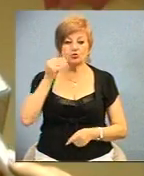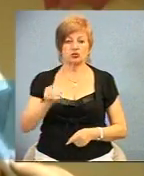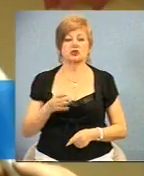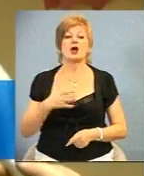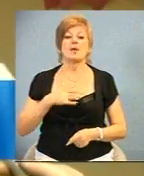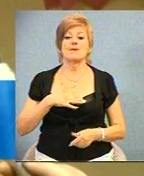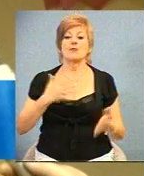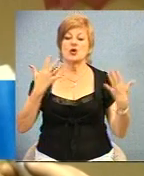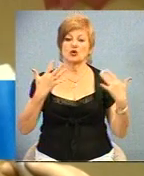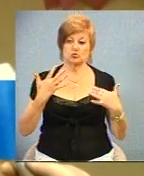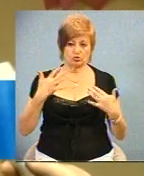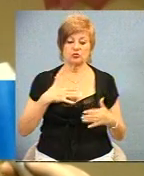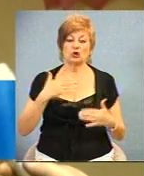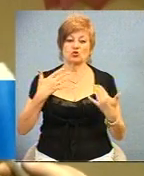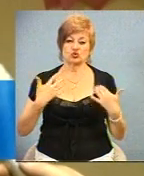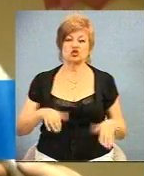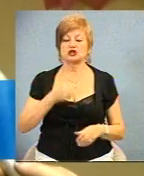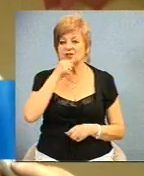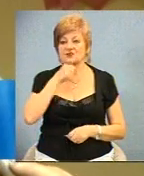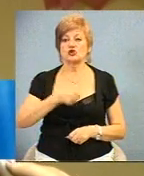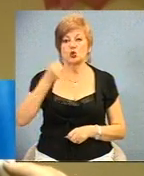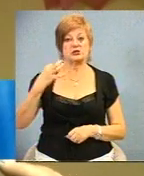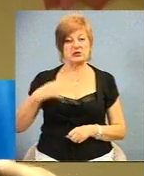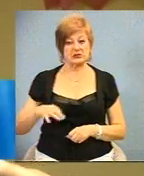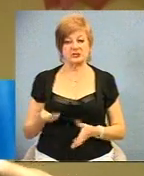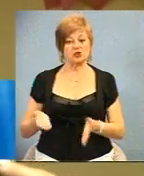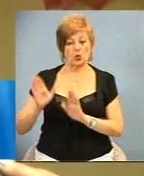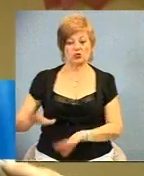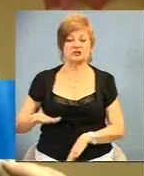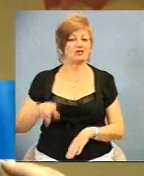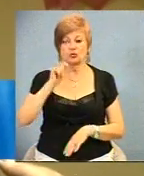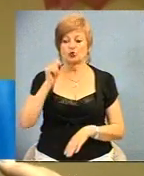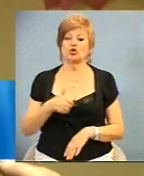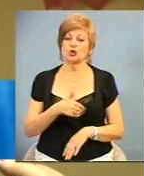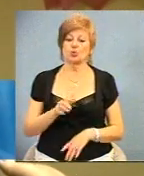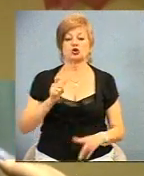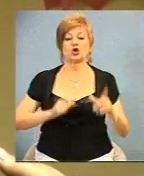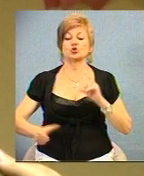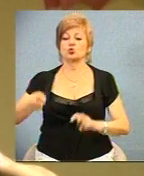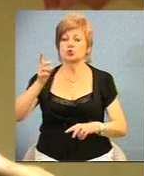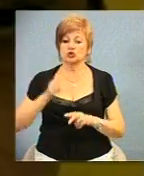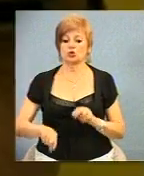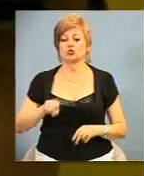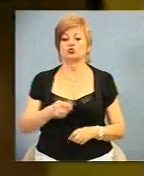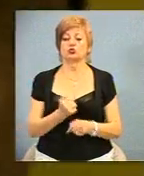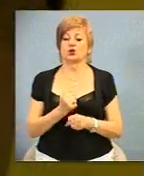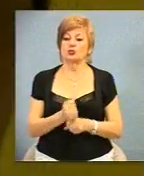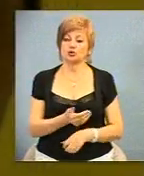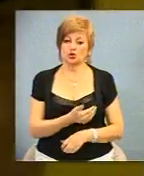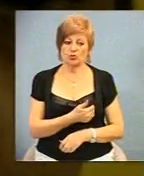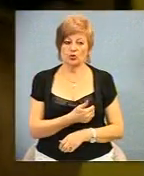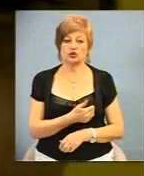вже дорослий син, він покидати цю країну не хоче. Він хоче закінчити інститут, він хоче тут працювати. Я, да,